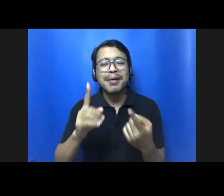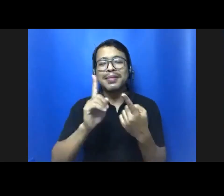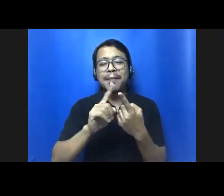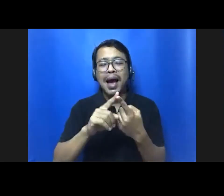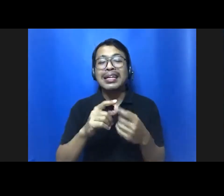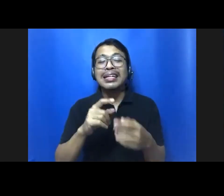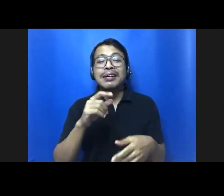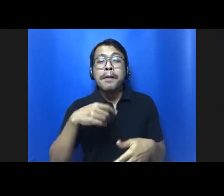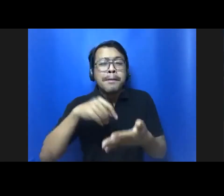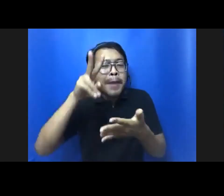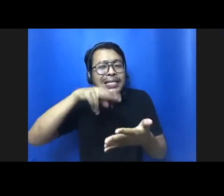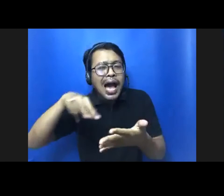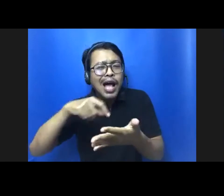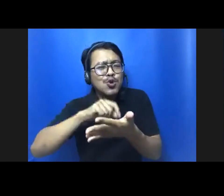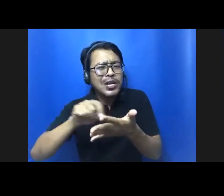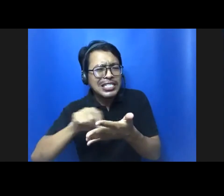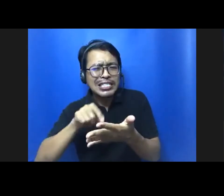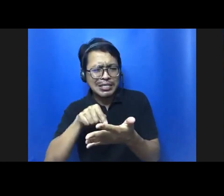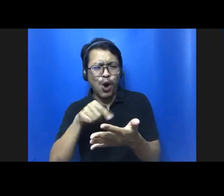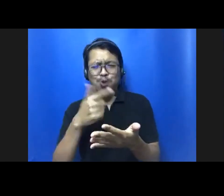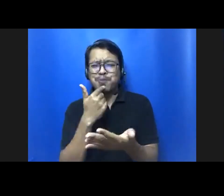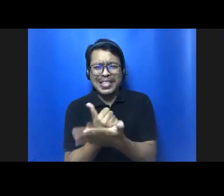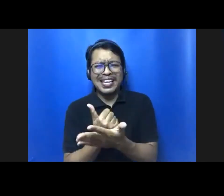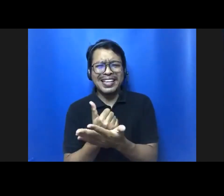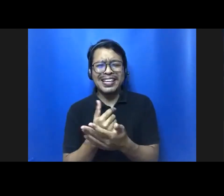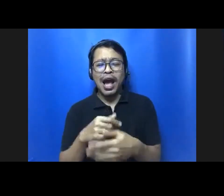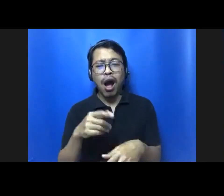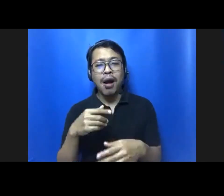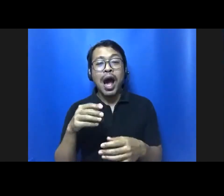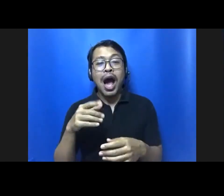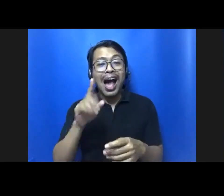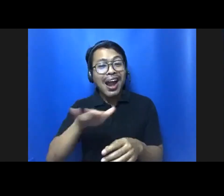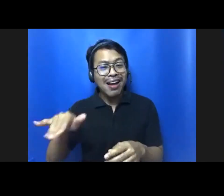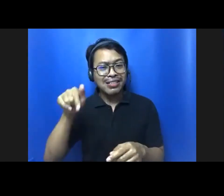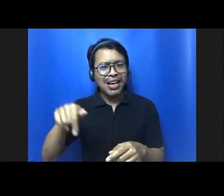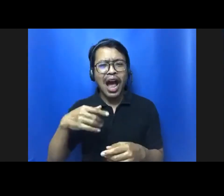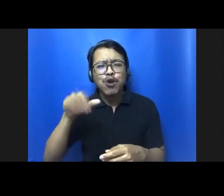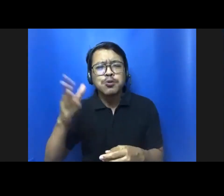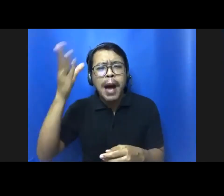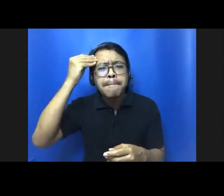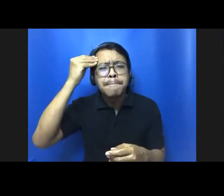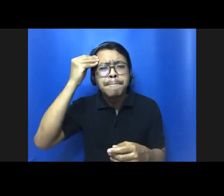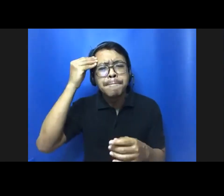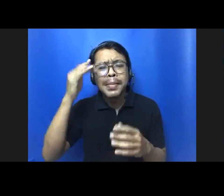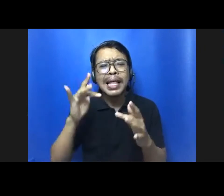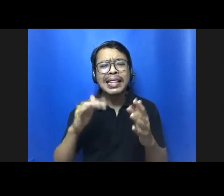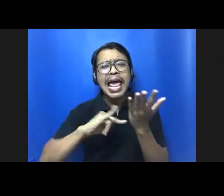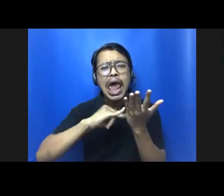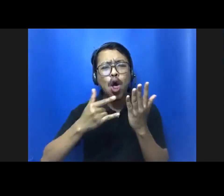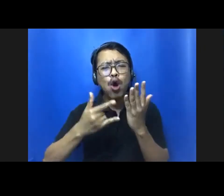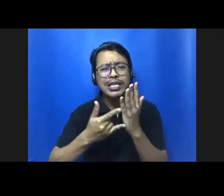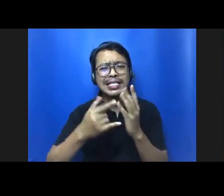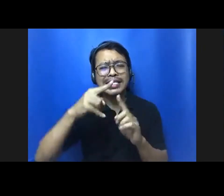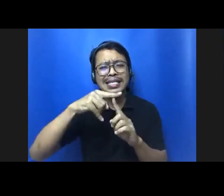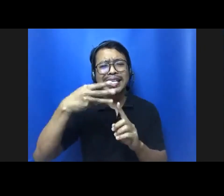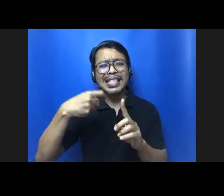disampaikan juga oleh Pak Agustin. Jadi literasi digital itu penting. Saat ini ya tidak akan bisa